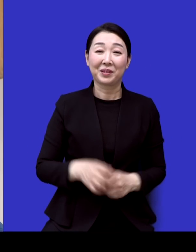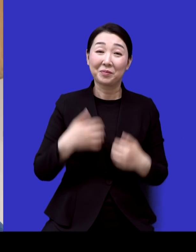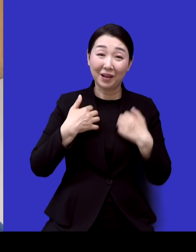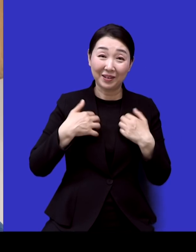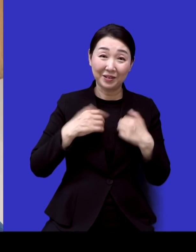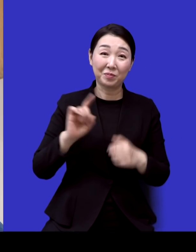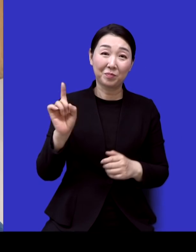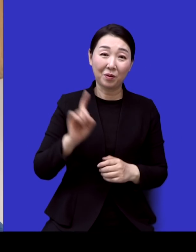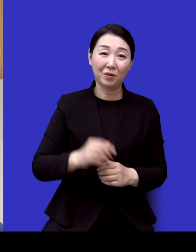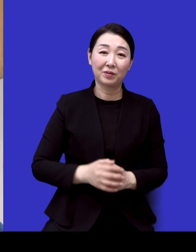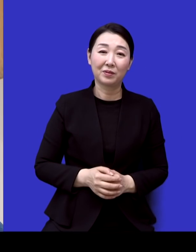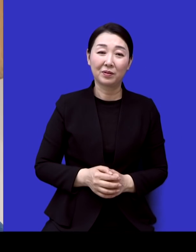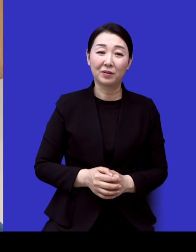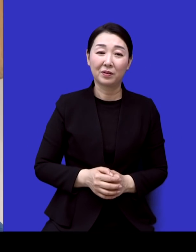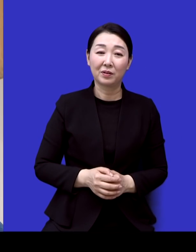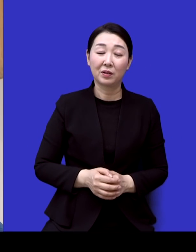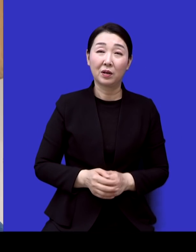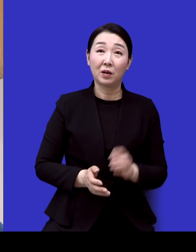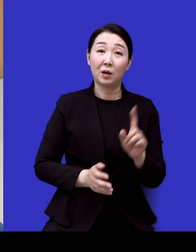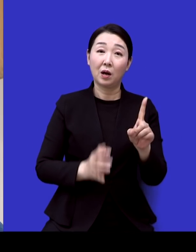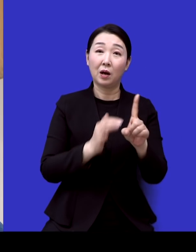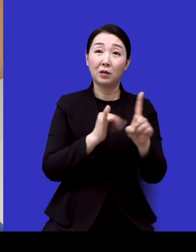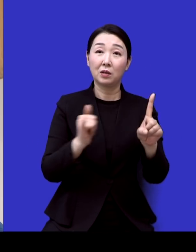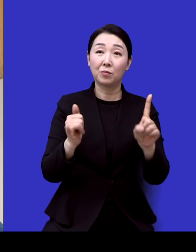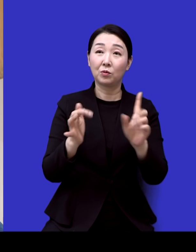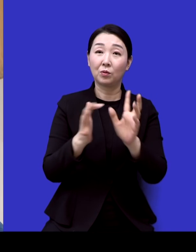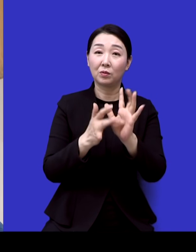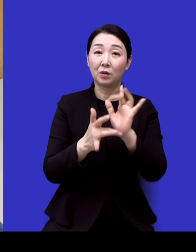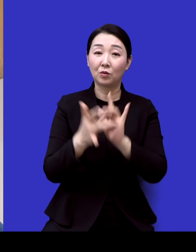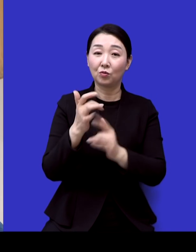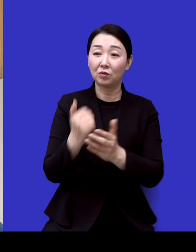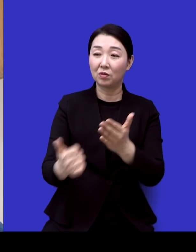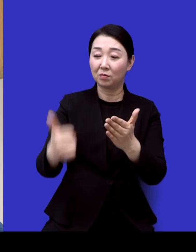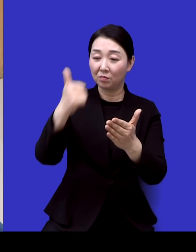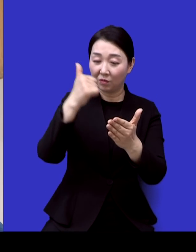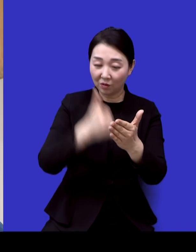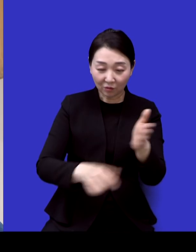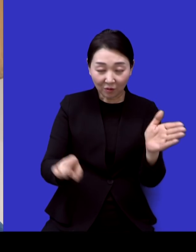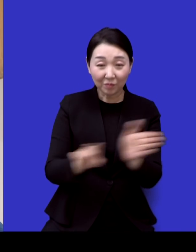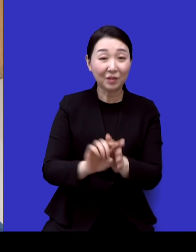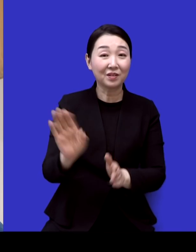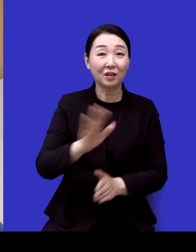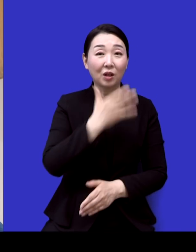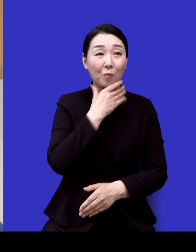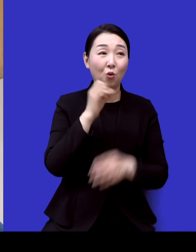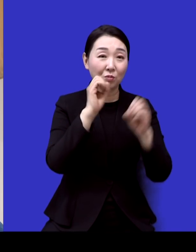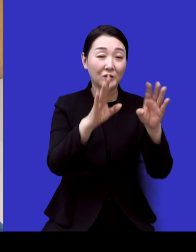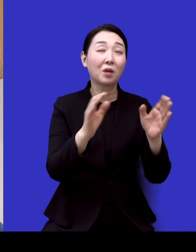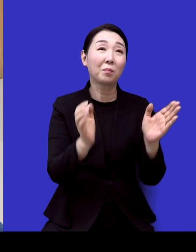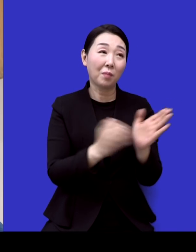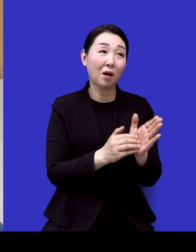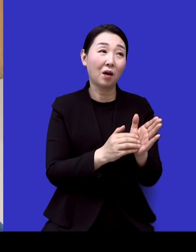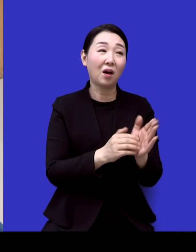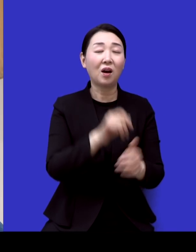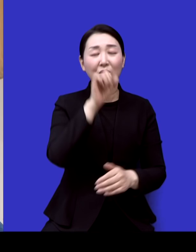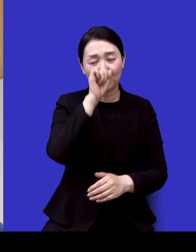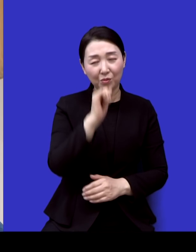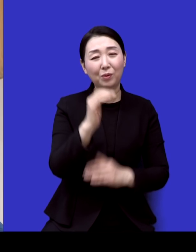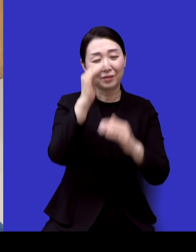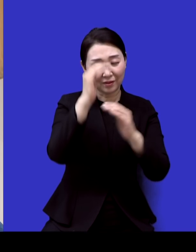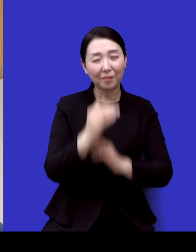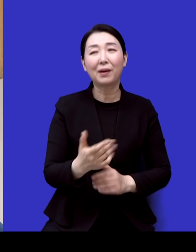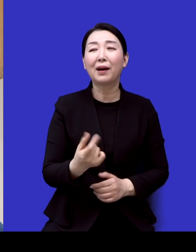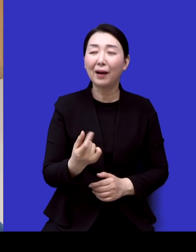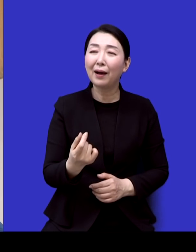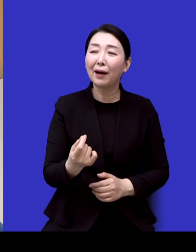건 한 명도 예수님을 영접하지 않더라고요. 복음을 전해도 뭐 좋은 얘기지. 한